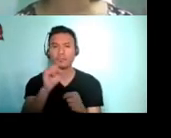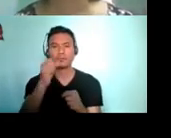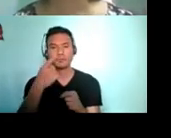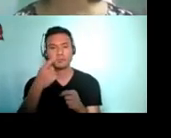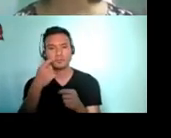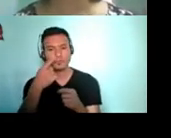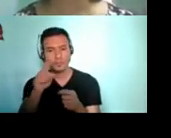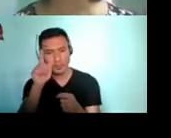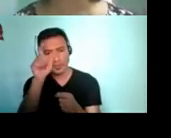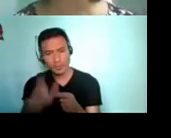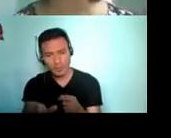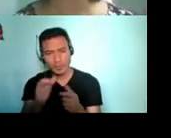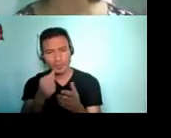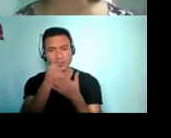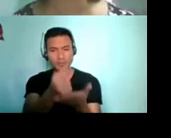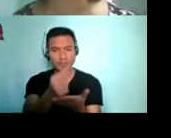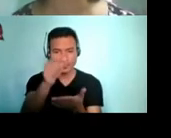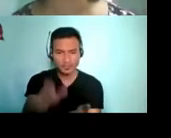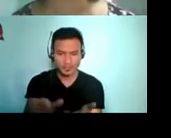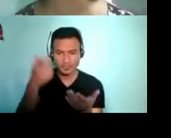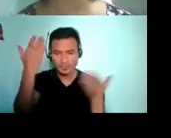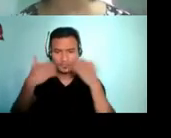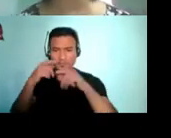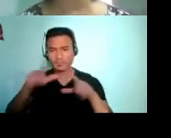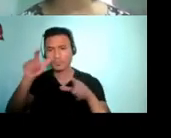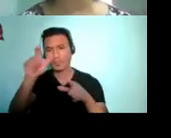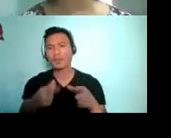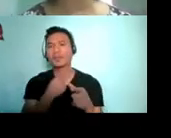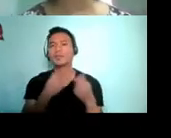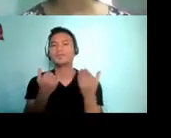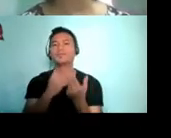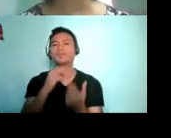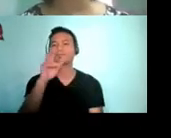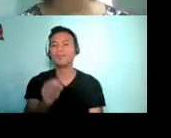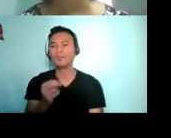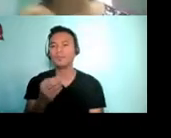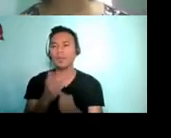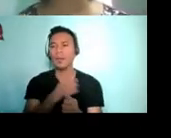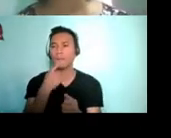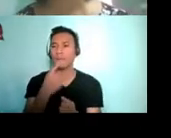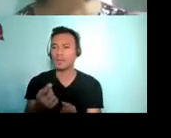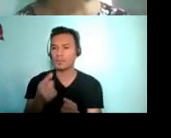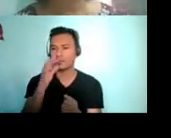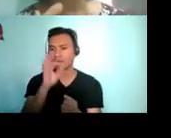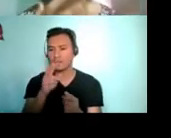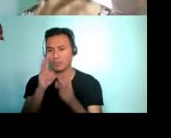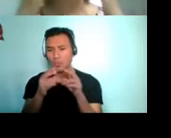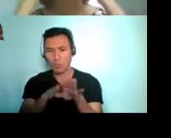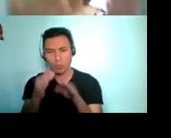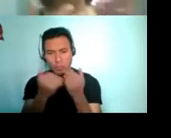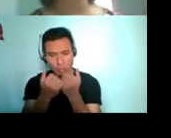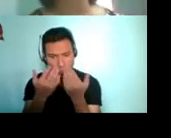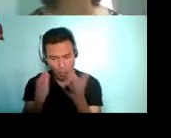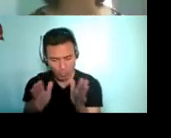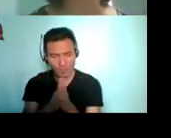गर्ने यो भनेको के भन्दाखेरि, अघि मैले डिसोसिएसनका कुराहरू पनि गरेको थिएँ, म कहाँ छु के छु भन्ने कुरा पनि उनीहरूले खासै कहिलेकाहीँ